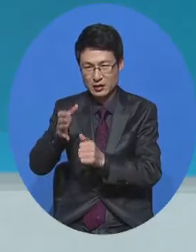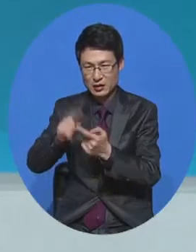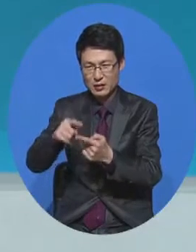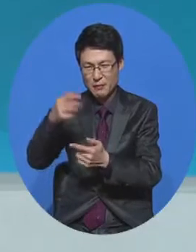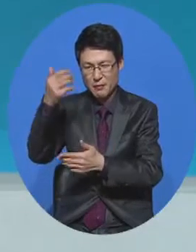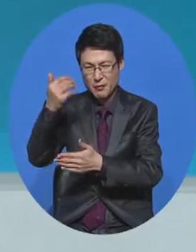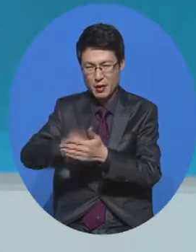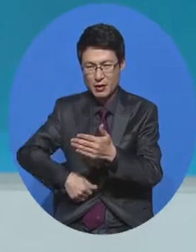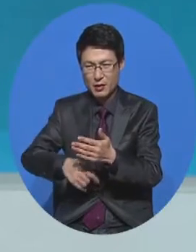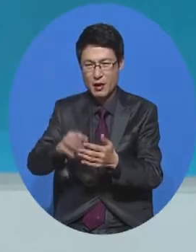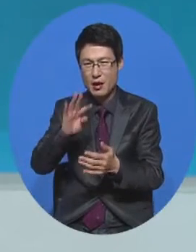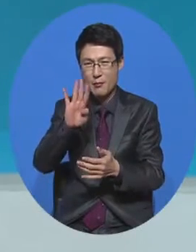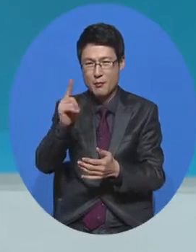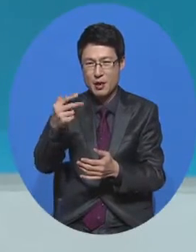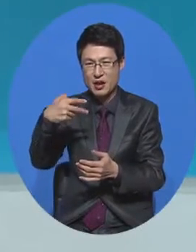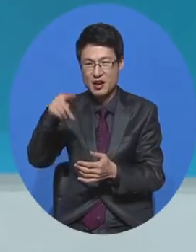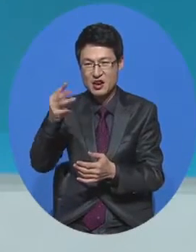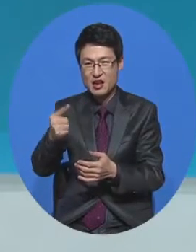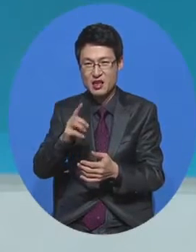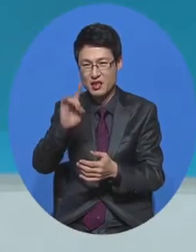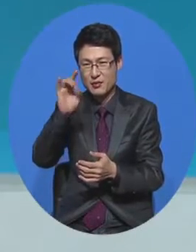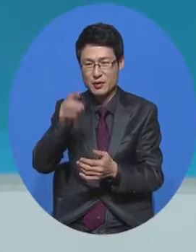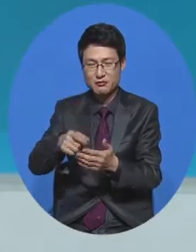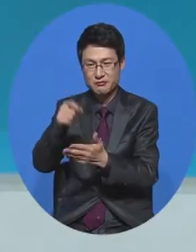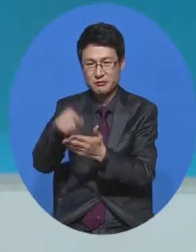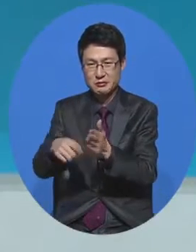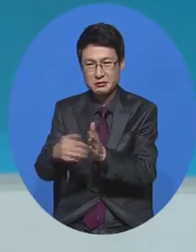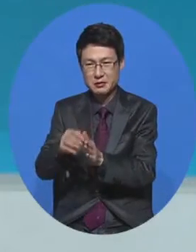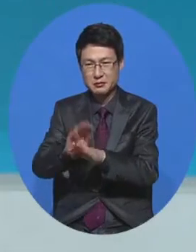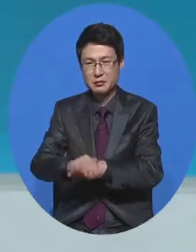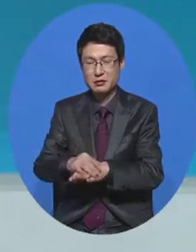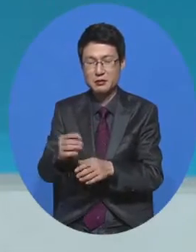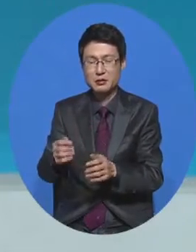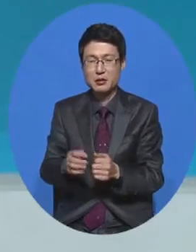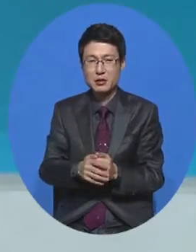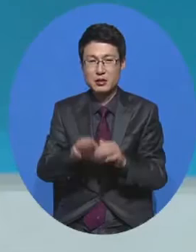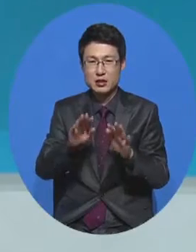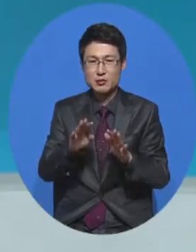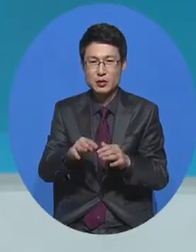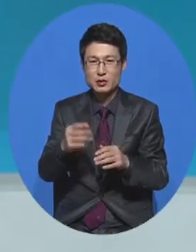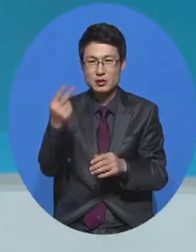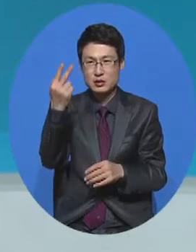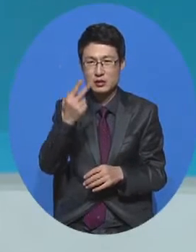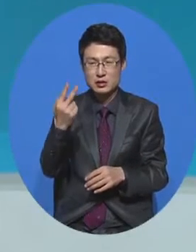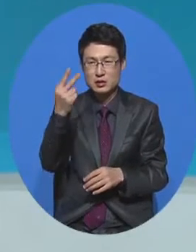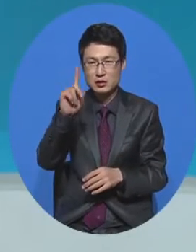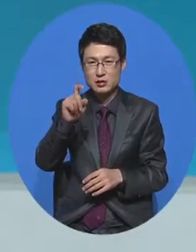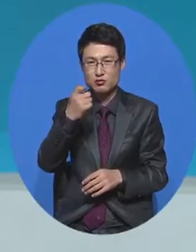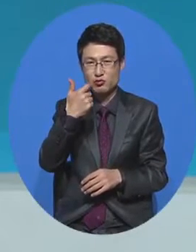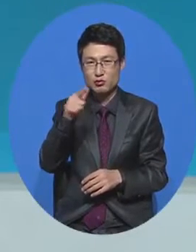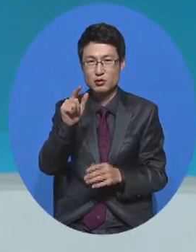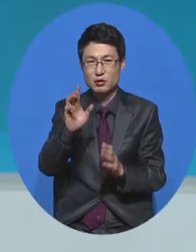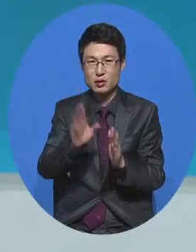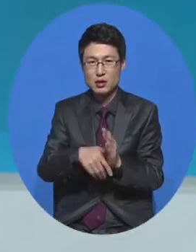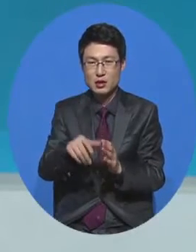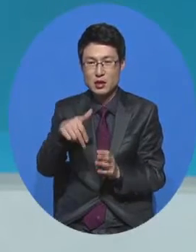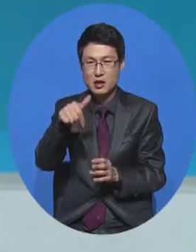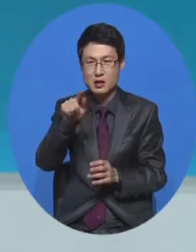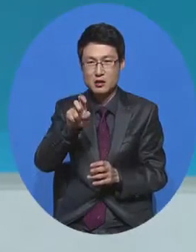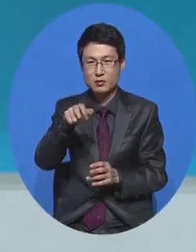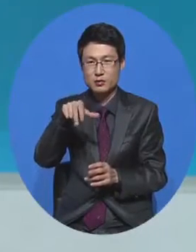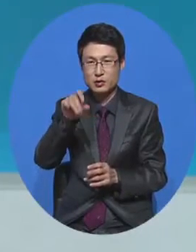발람 만 기술 했던 것이죠 니니 이번에 발간 햇던 그 2016년 도 감정